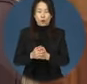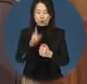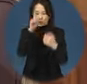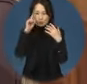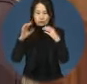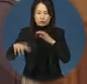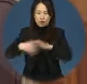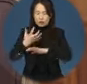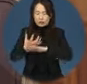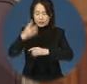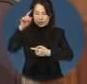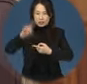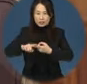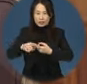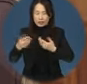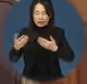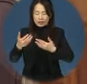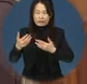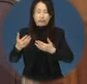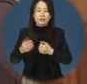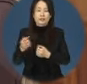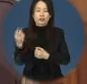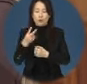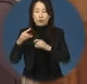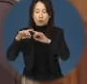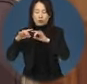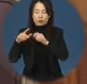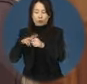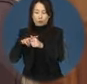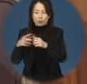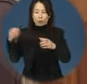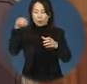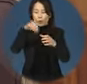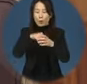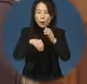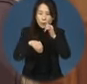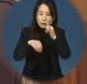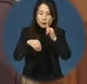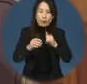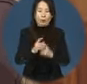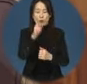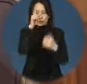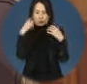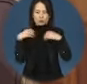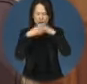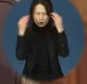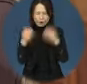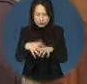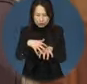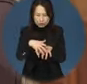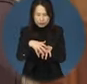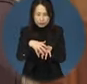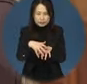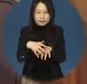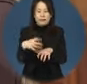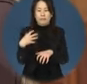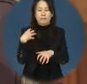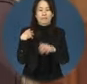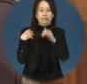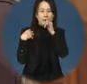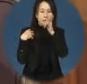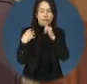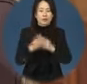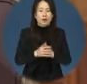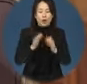대한 무엇을 하고 있고 전자정부 포함해서 또 한 편으로는 정부 전체 조직을 총괄하고 있습니다 좀 이 중